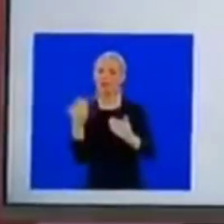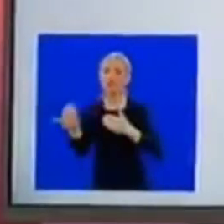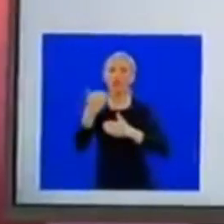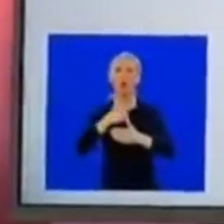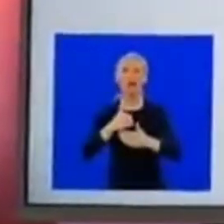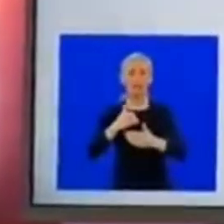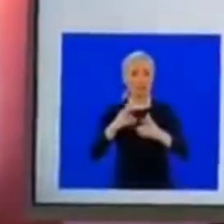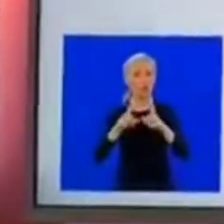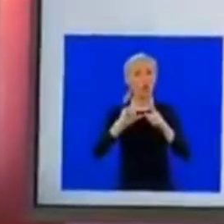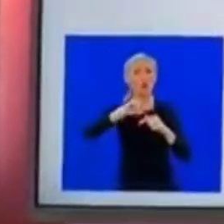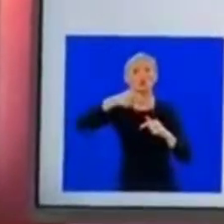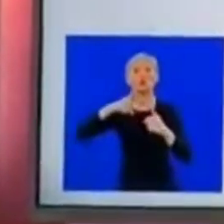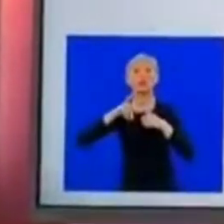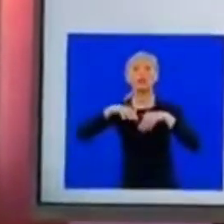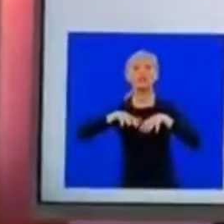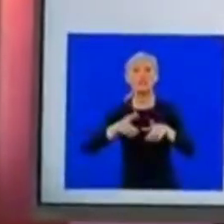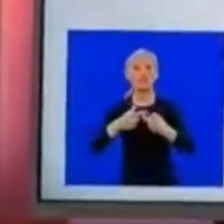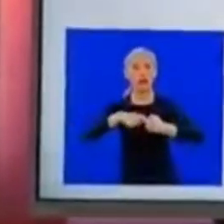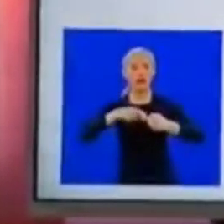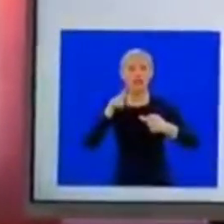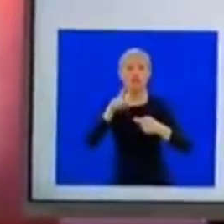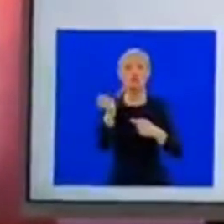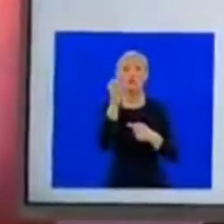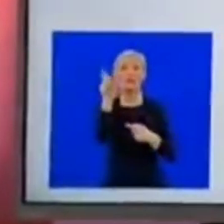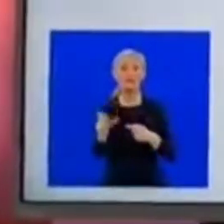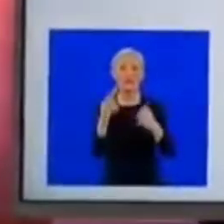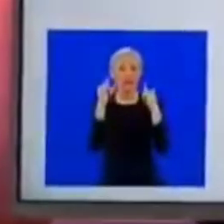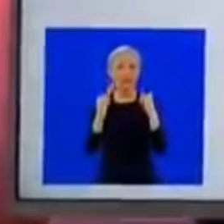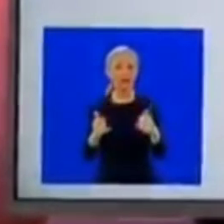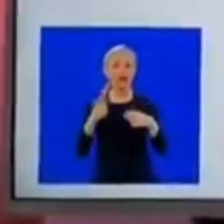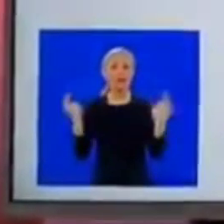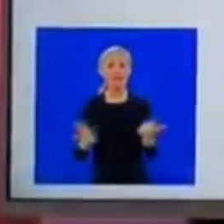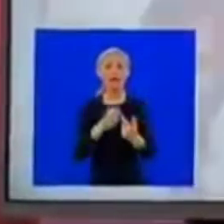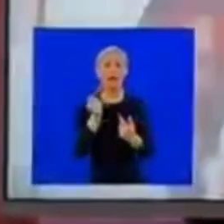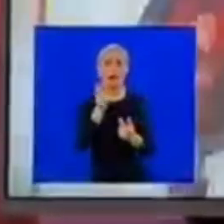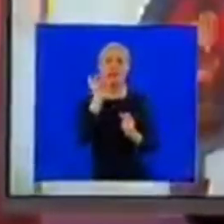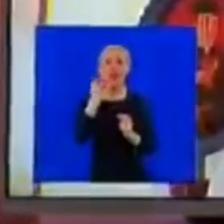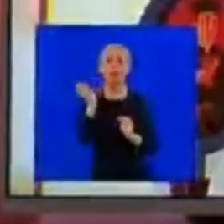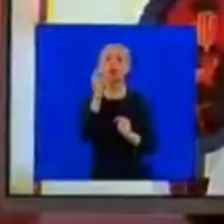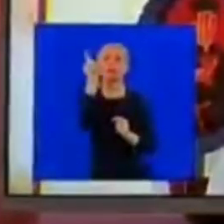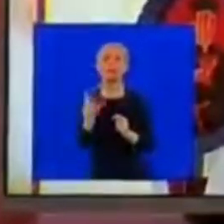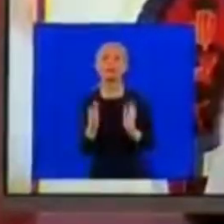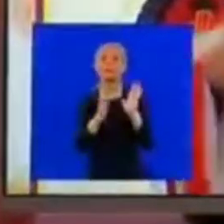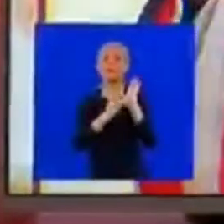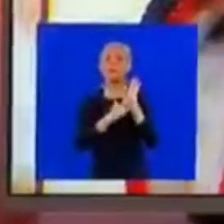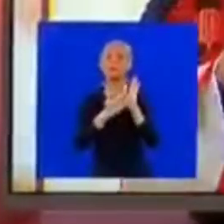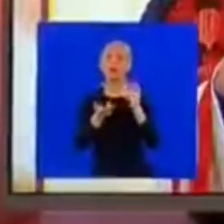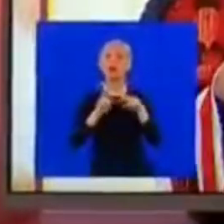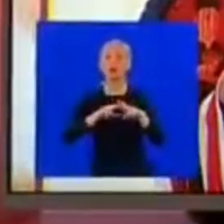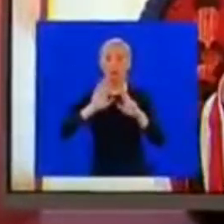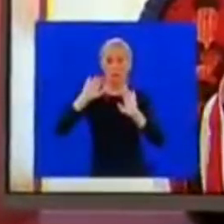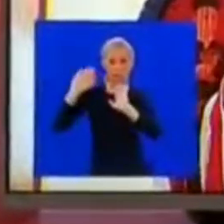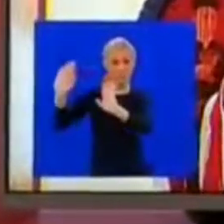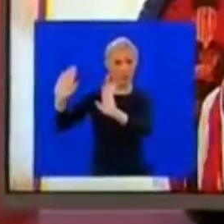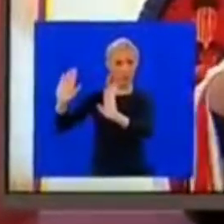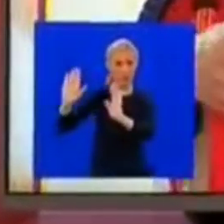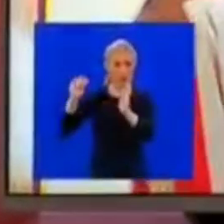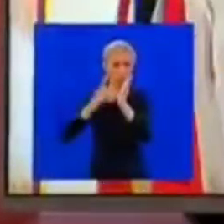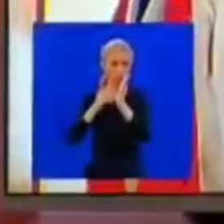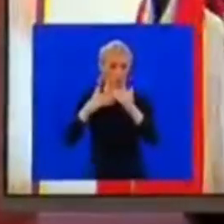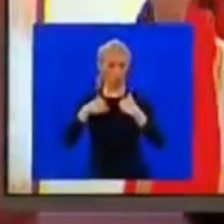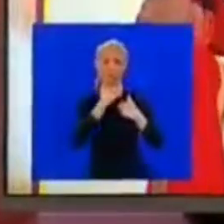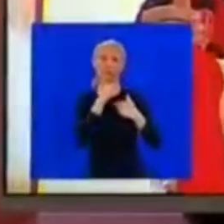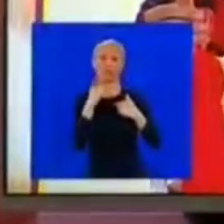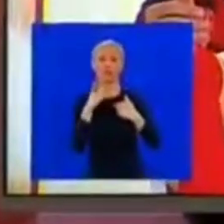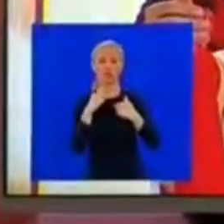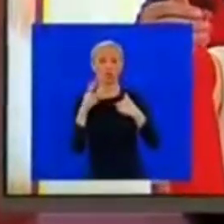druge stvari, ali i tu su pastiri. Pazite, danas slavimo dobroga pastira. Po uzoru na njega trebamo biti i mi kao svećenici, ali